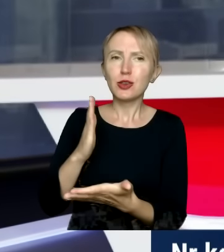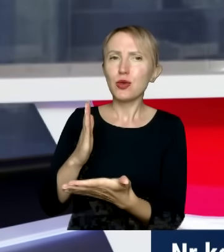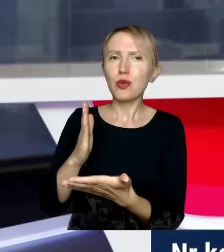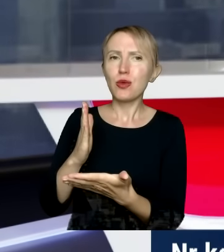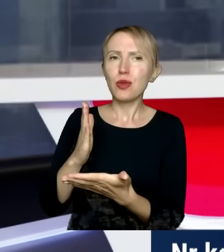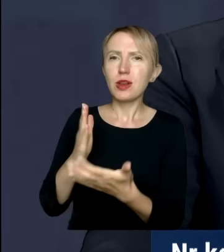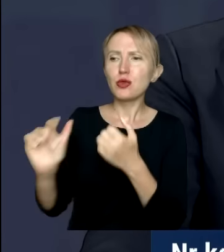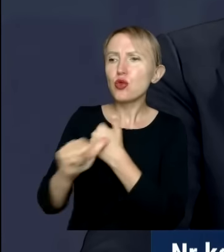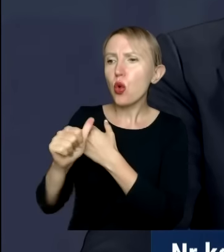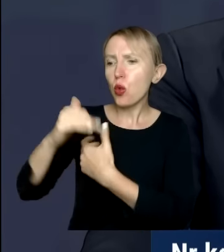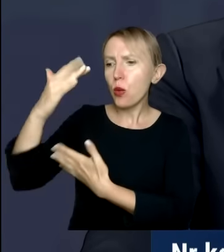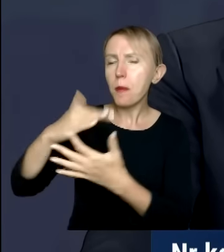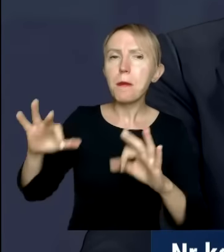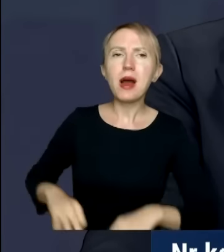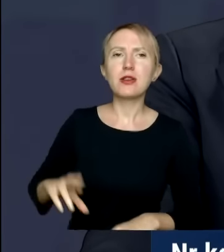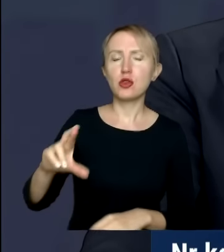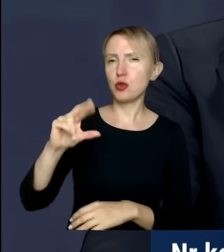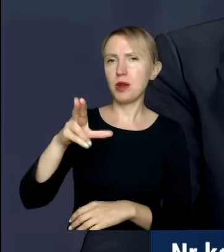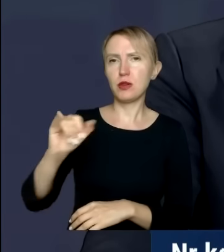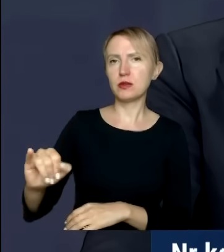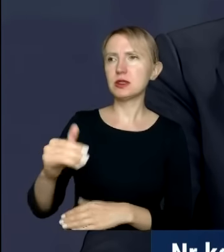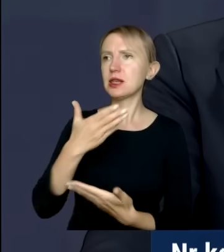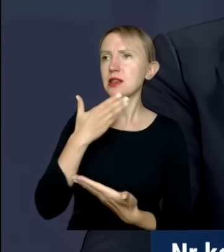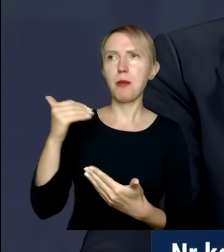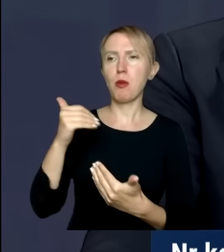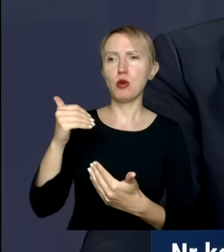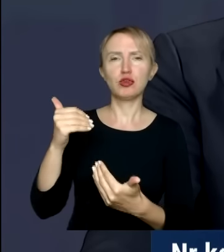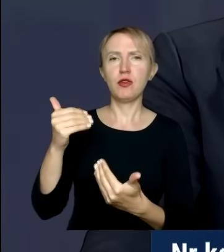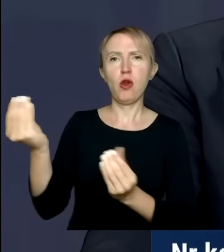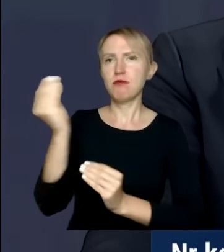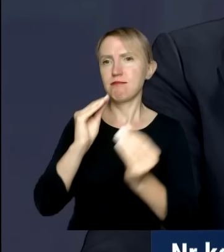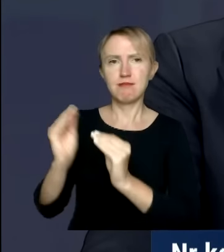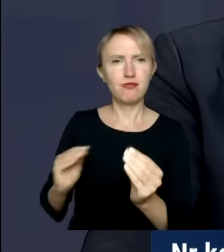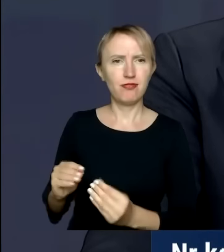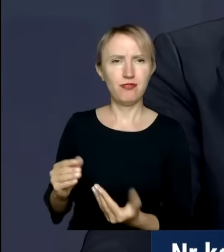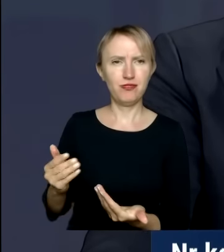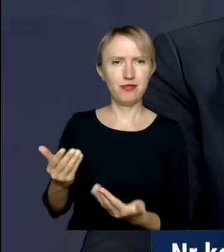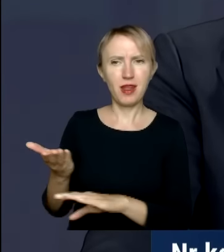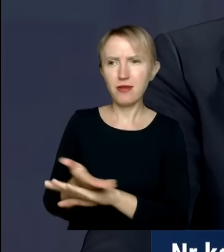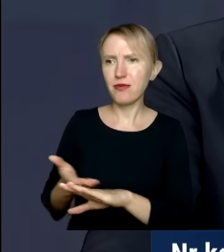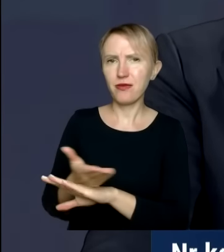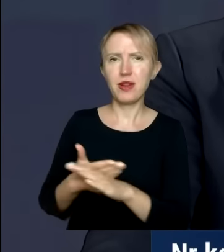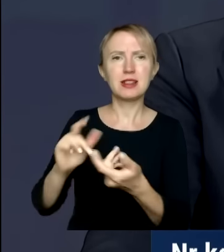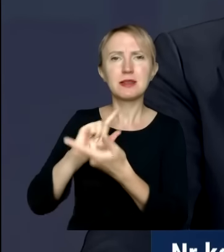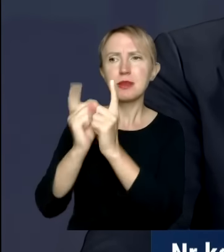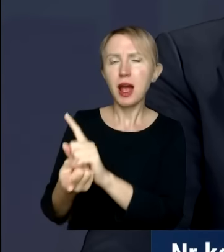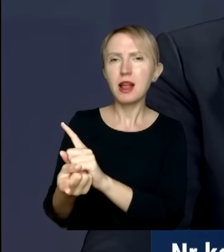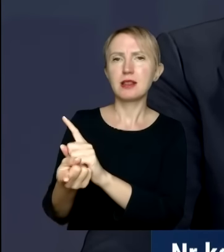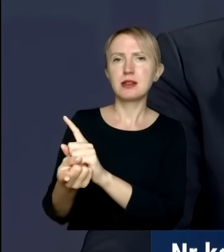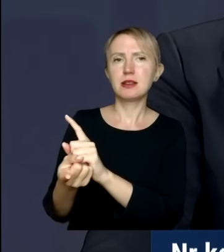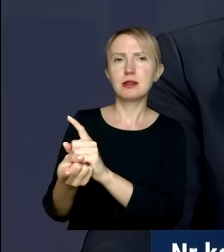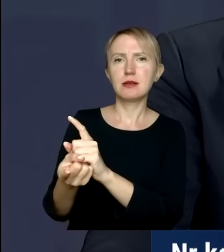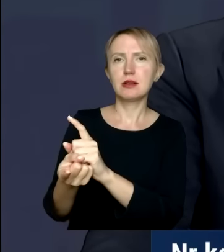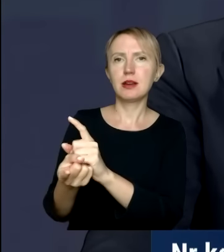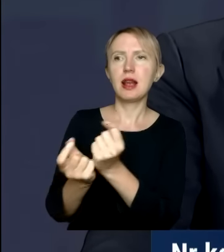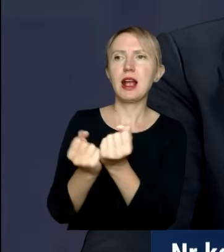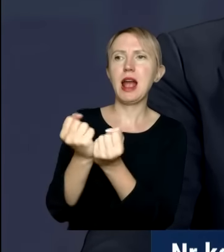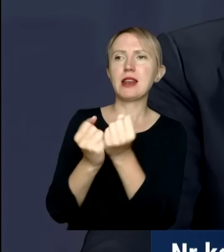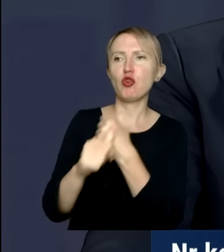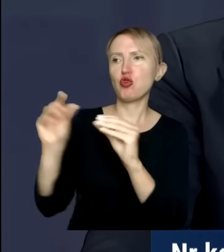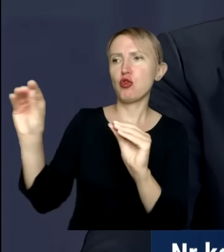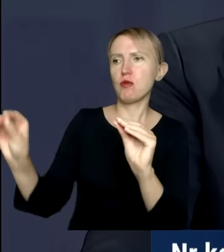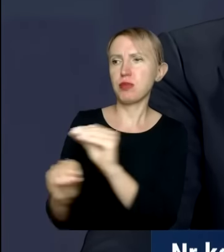dokumentach pan Romanowski nie ma możliwości W chwili obecnej nie ma możliwości zamiany podmiany kartek w dokumentach